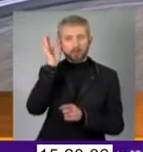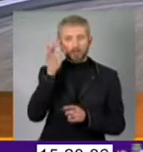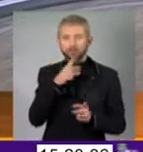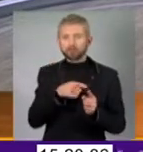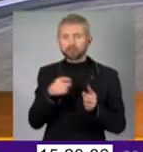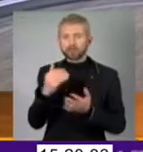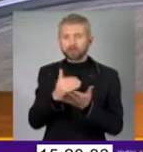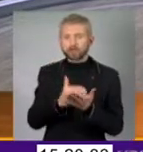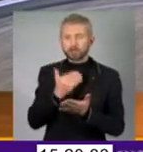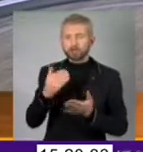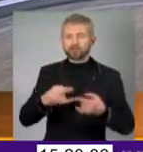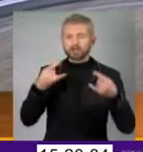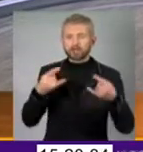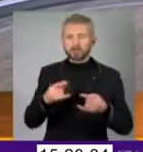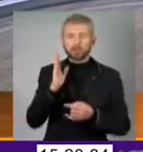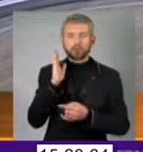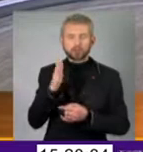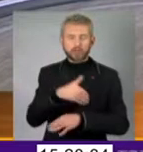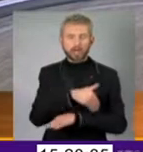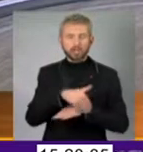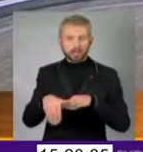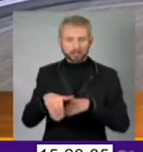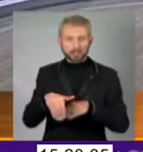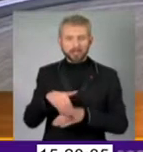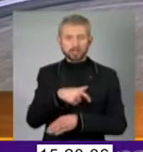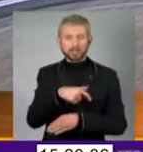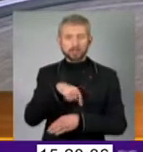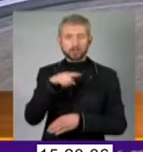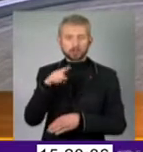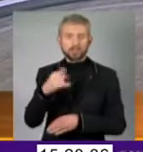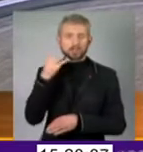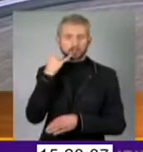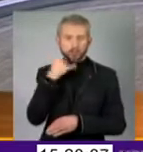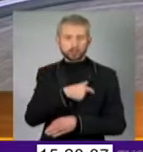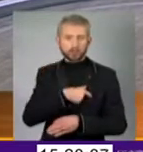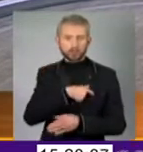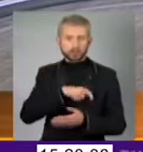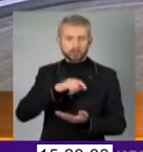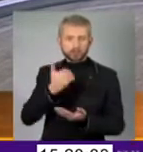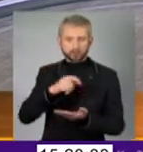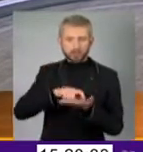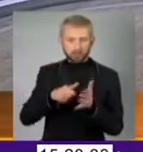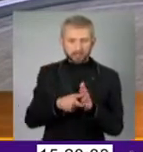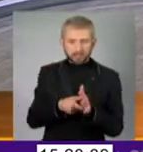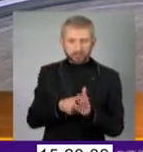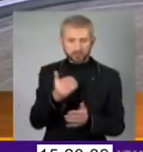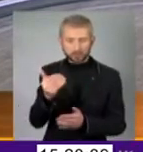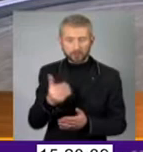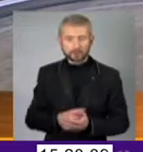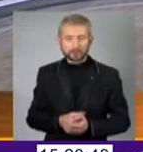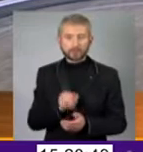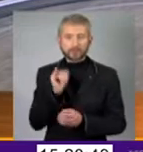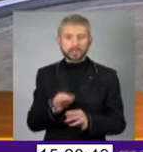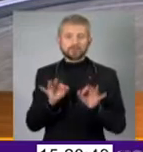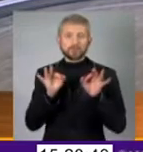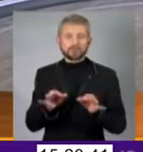всього прямого ефіру на ваших екранах традиційно адреса депутатської приймальні, а також номер телефону депутатської приймальні пана Вадима Сторожука. І,